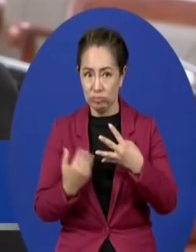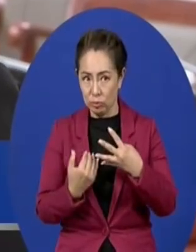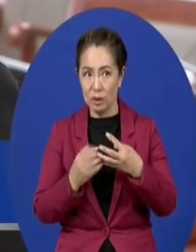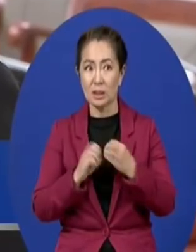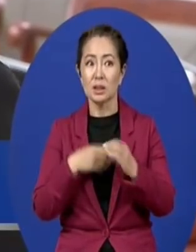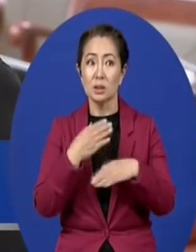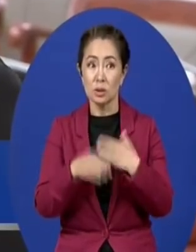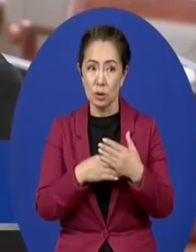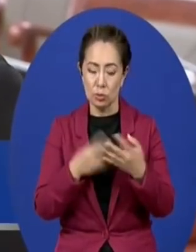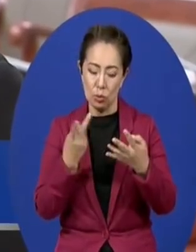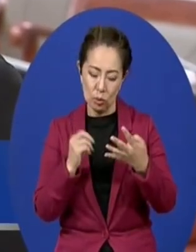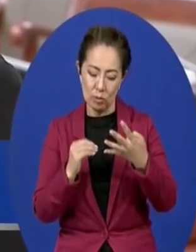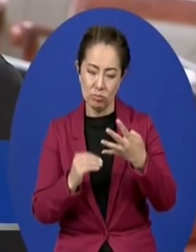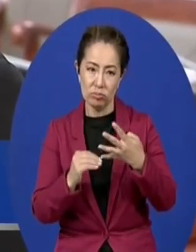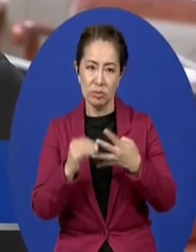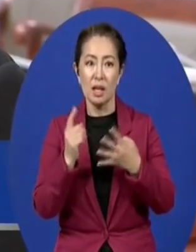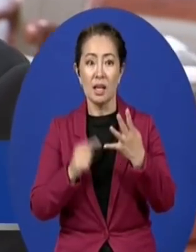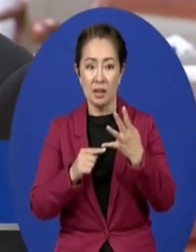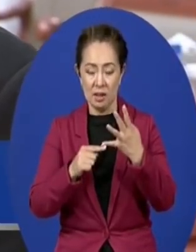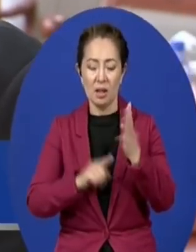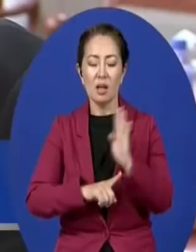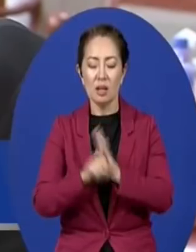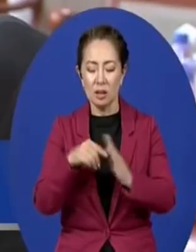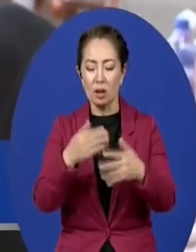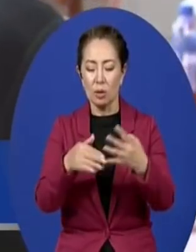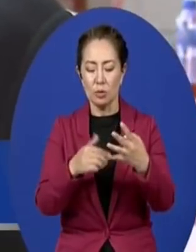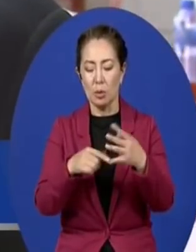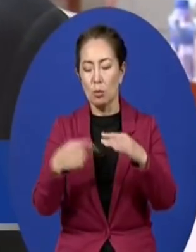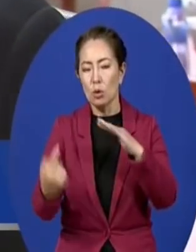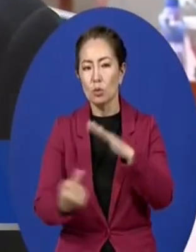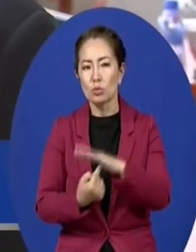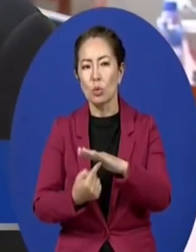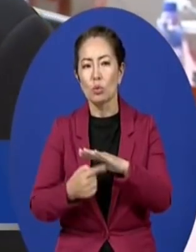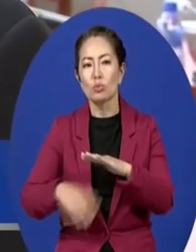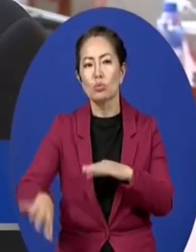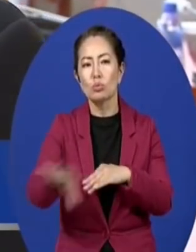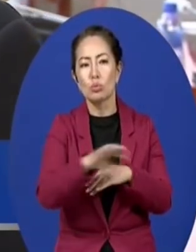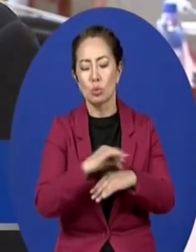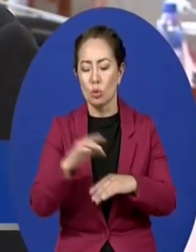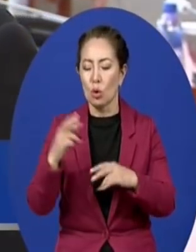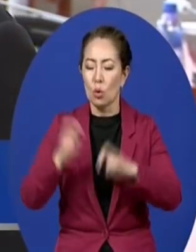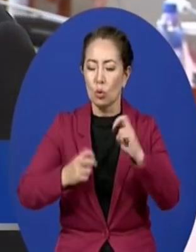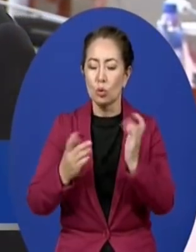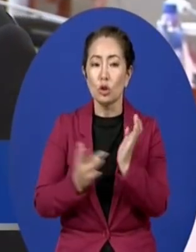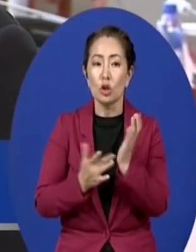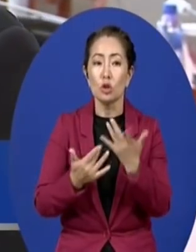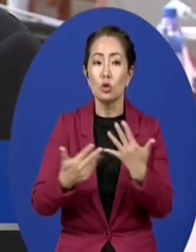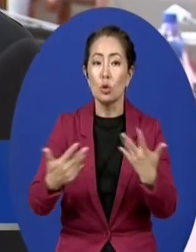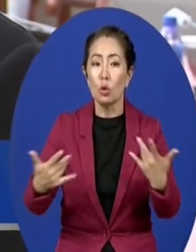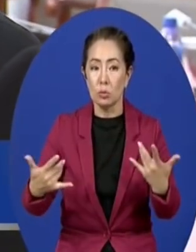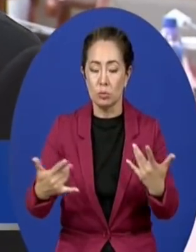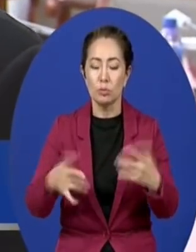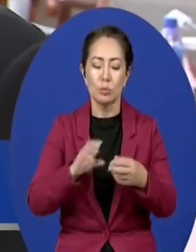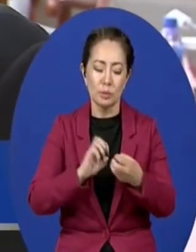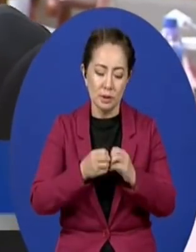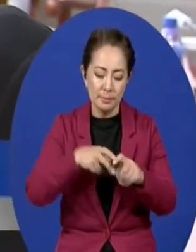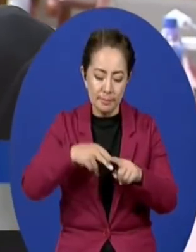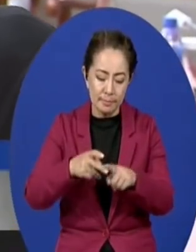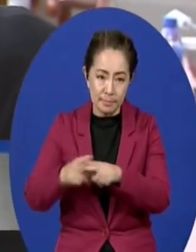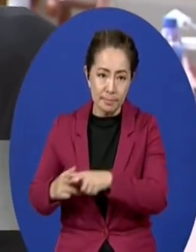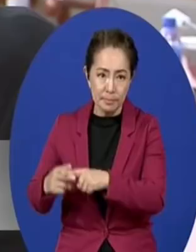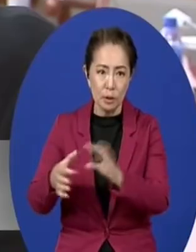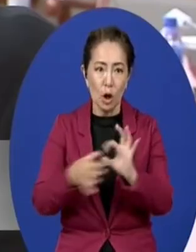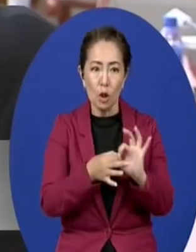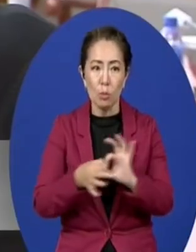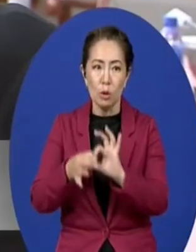хэрэгжинэ. За үе шатны хувьд бол нэгтгэн эхэлсэн. Тэр нь бол хвчлэн үндсэн одоо үйлдвэрийн тоног тохиромжийг хөсрэлт хийхэд